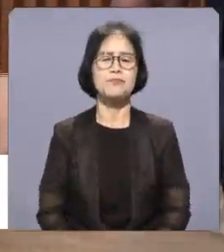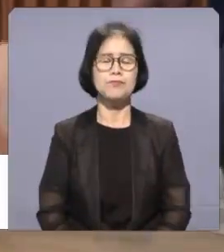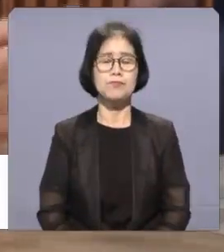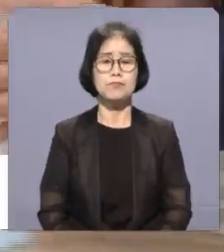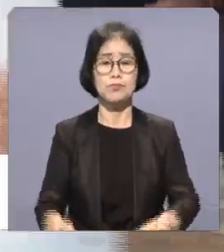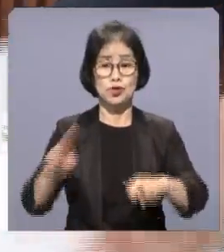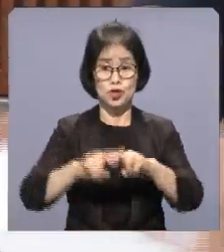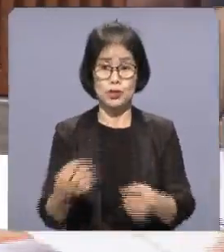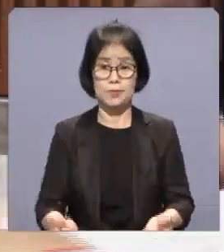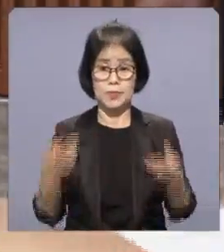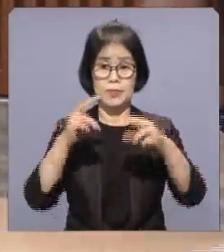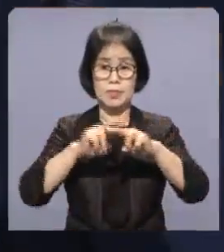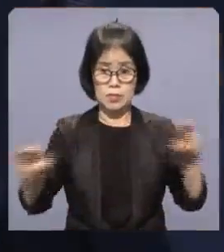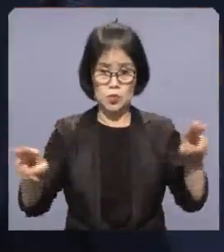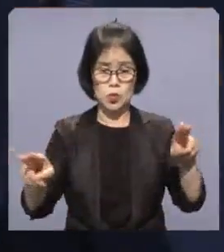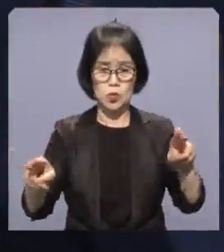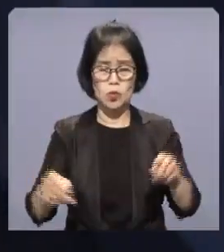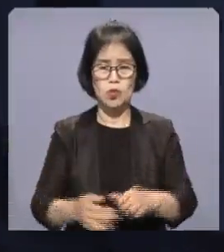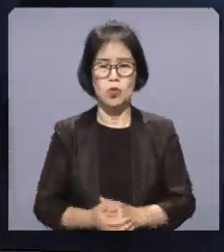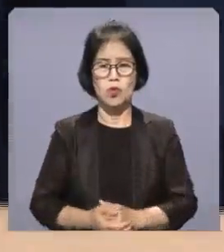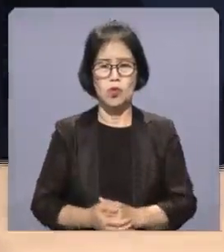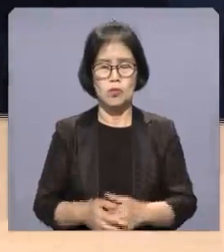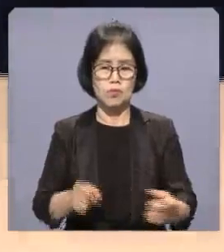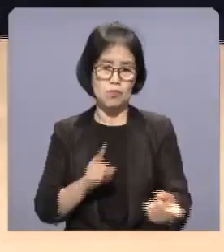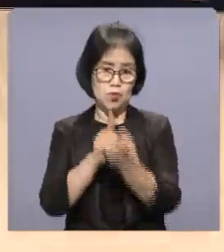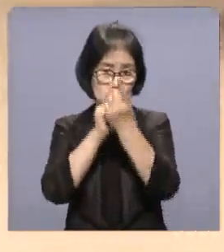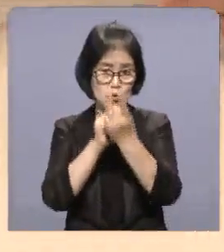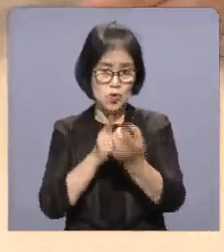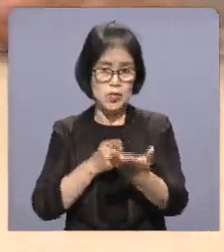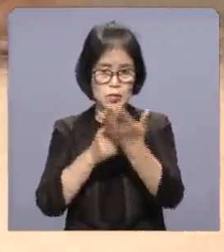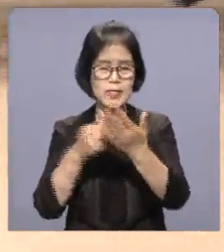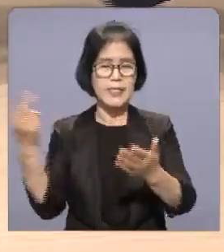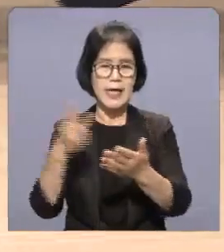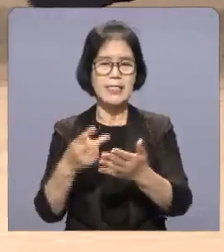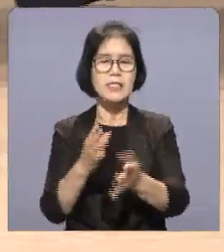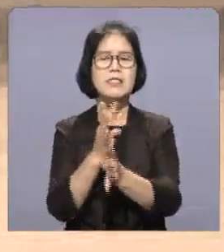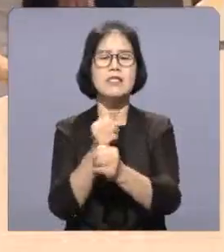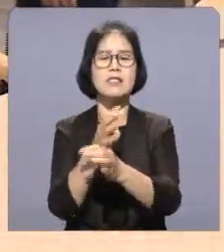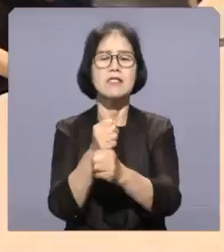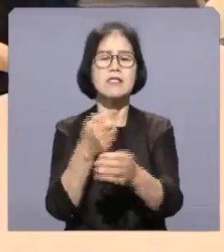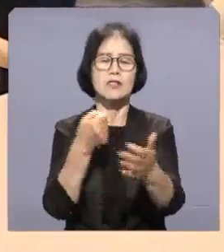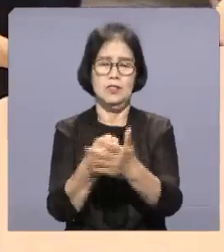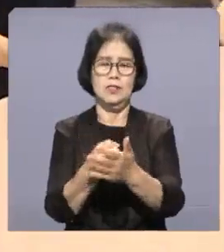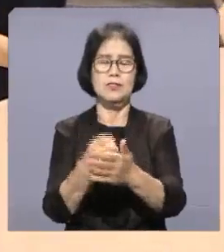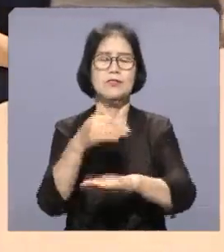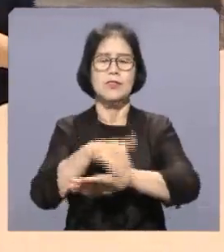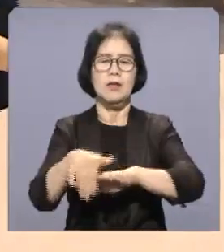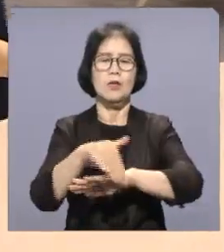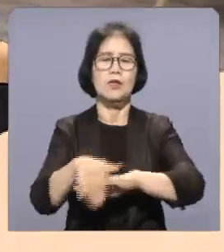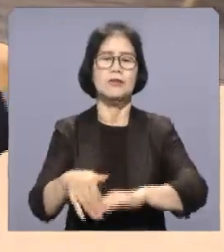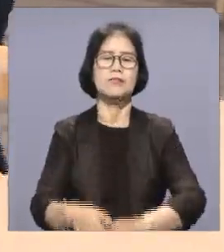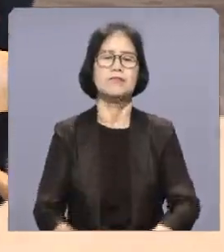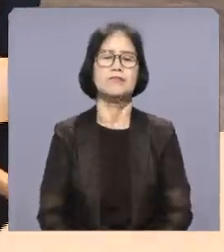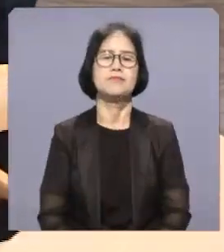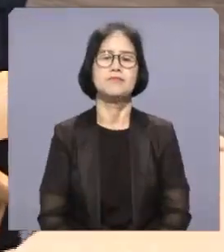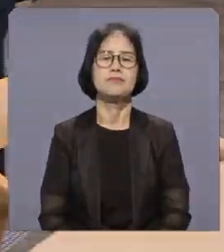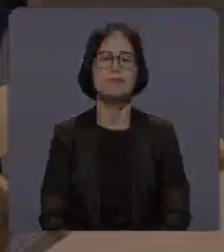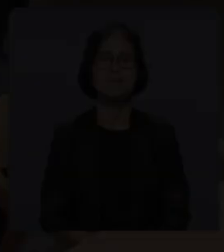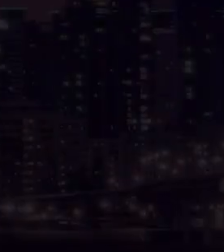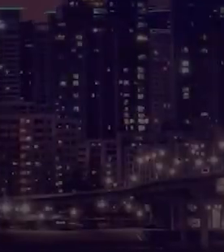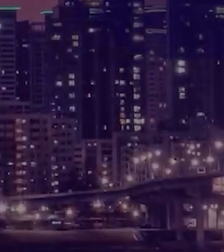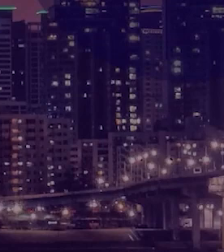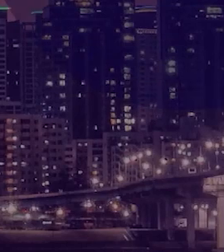취소된 도지사 취임식, 맞순 신고식은 날짜를 다시 잡아 진행할 예정입니다. OBS 뉴스 김대영입니다.